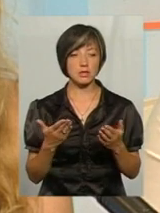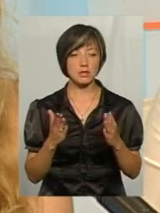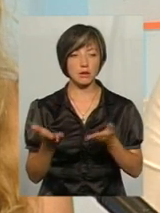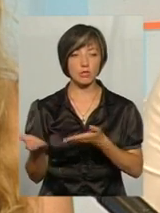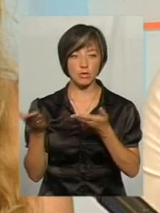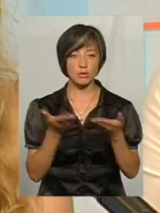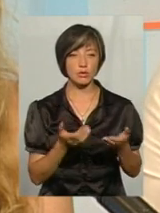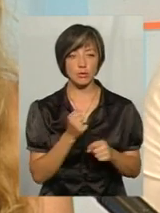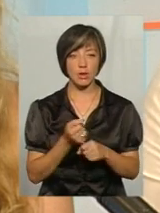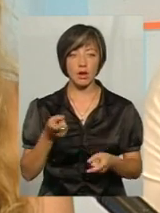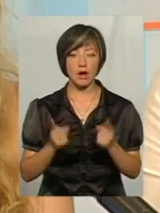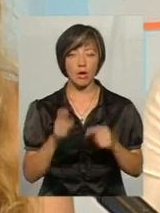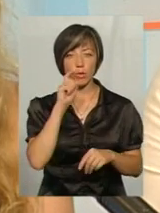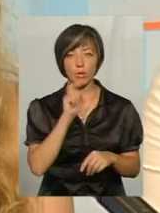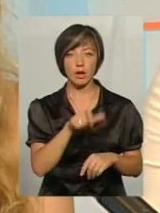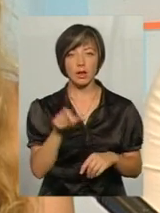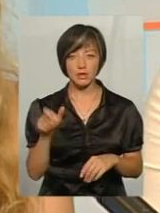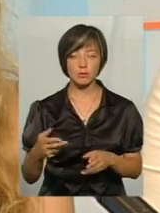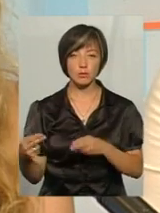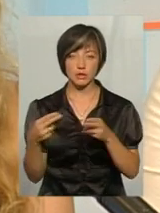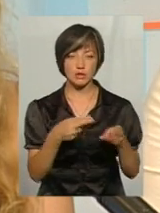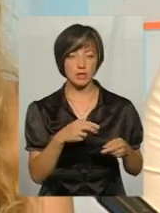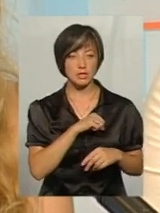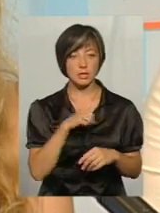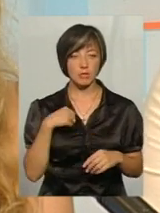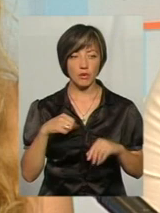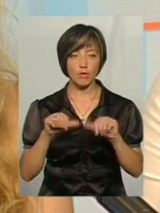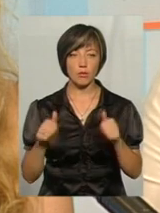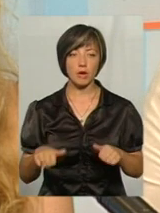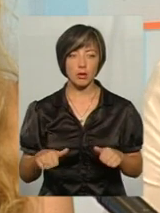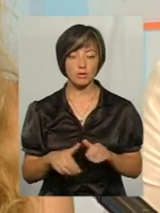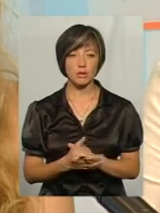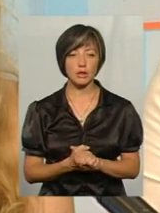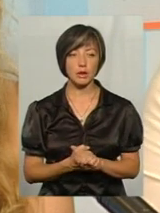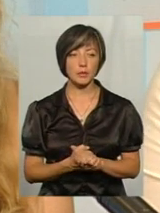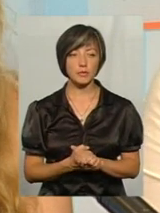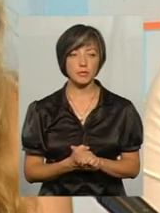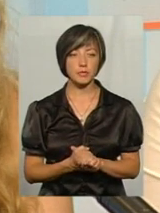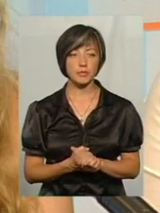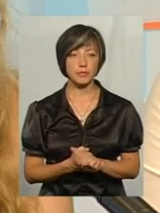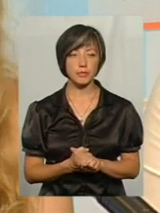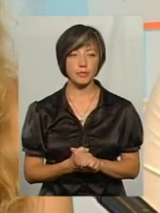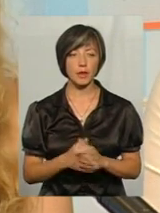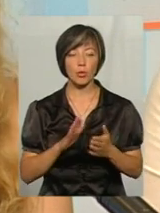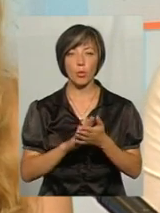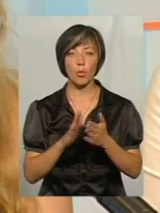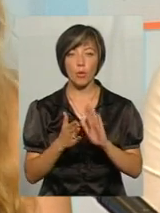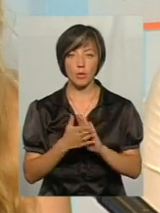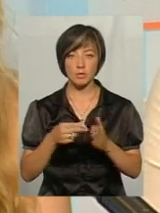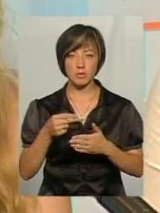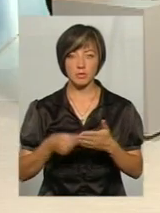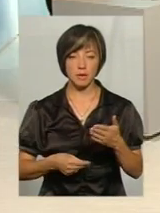запрошує на роботу реально українців, якщо вони приїжджають і самі там оформляють безпосередньо з роботодавцями, угоди складають,